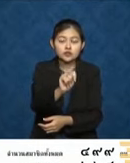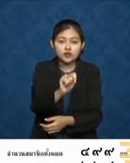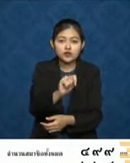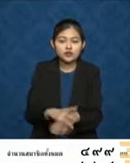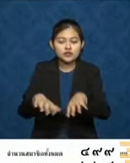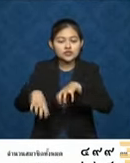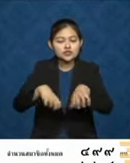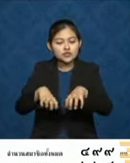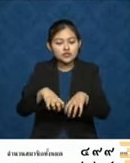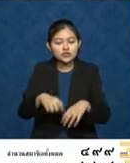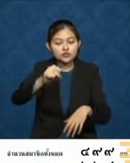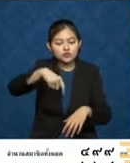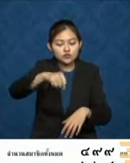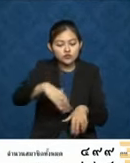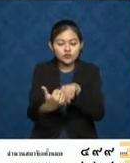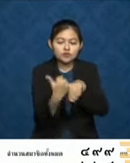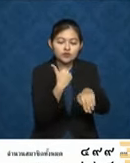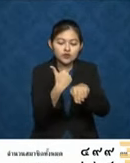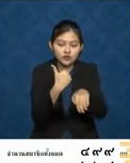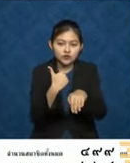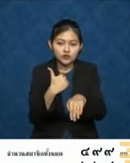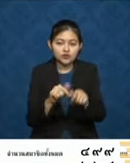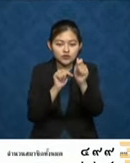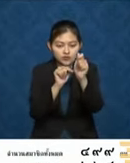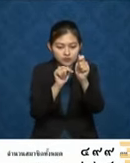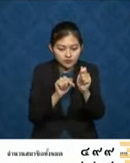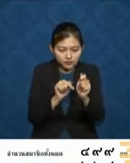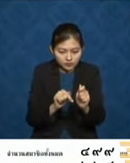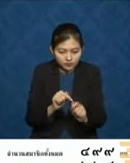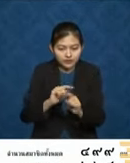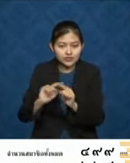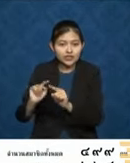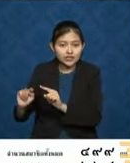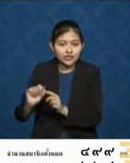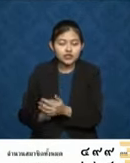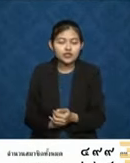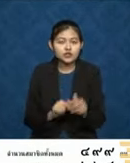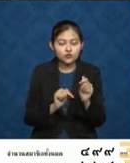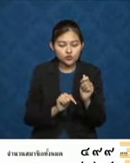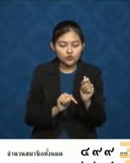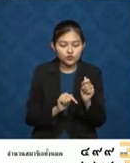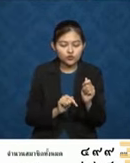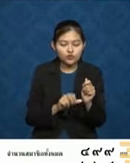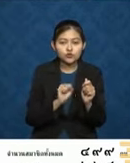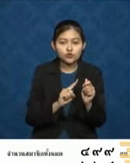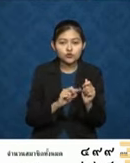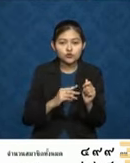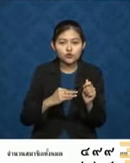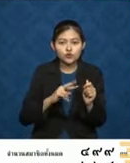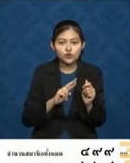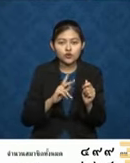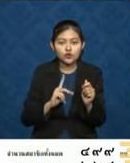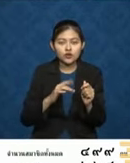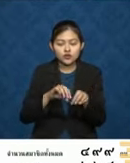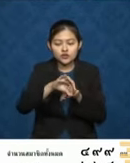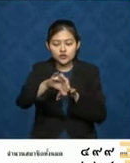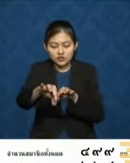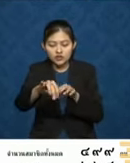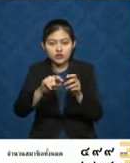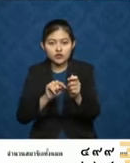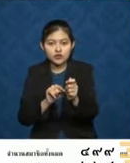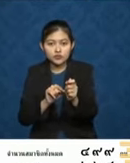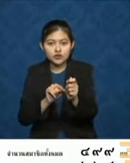ดำเนินการปรับปรุงซ่อมแซมถนนเชื่อมตำบลซึ่งเชื่อมระหว่างบ้านโศกนาดีตำบลบ้านโคกอำเภอโคกโพธิ์ชัยเชื่อมไป